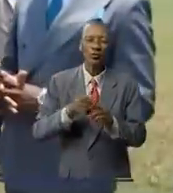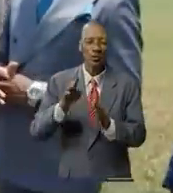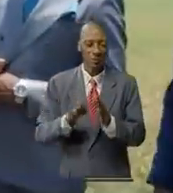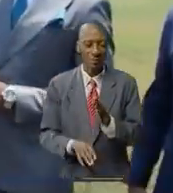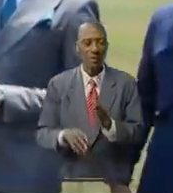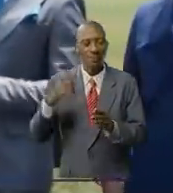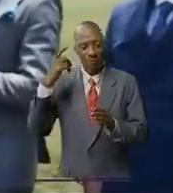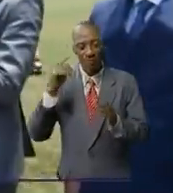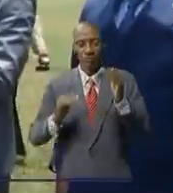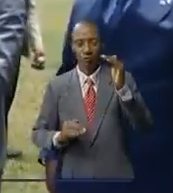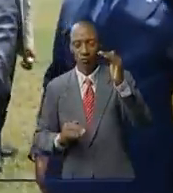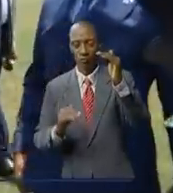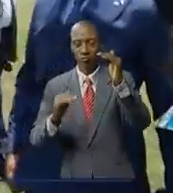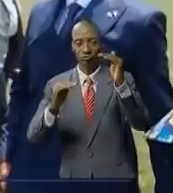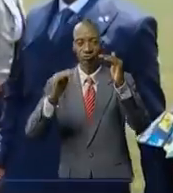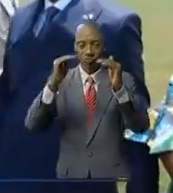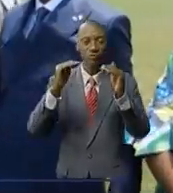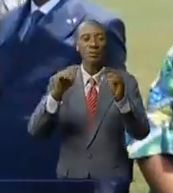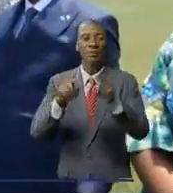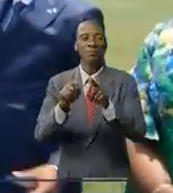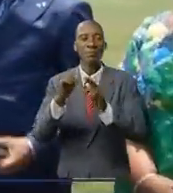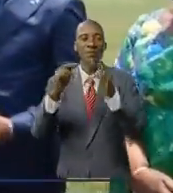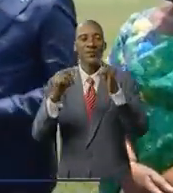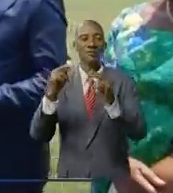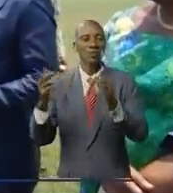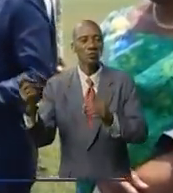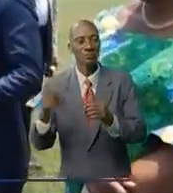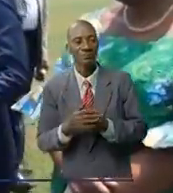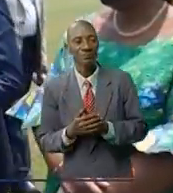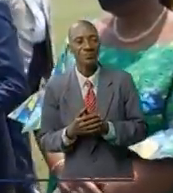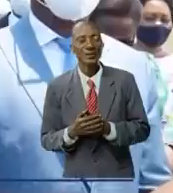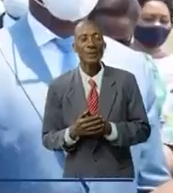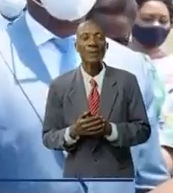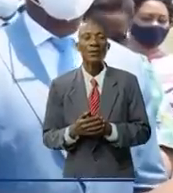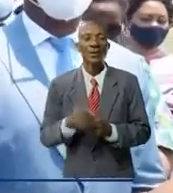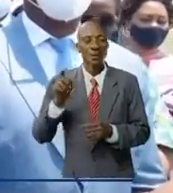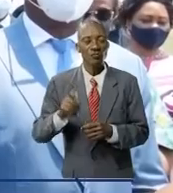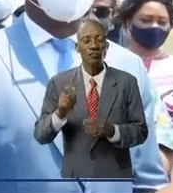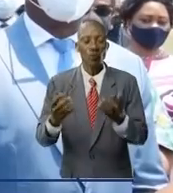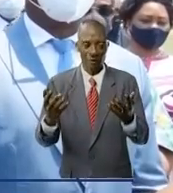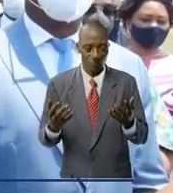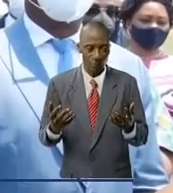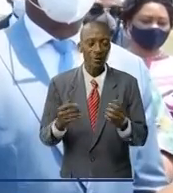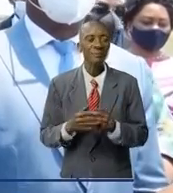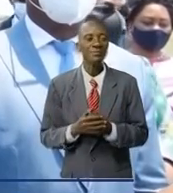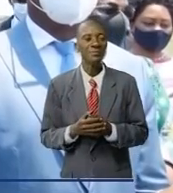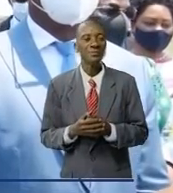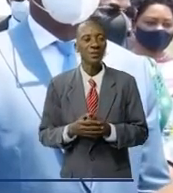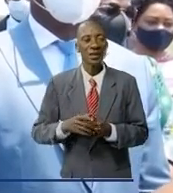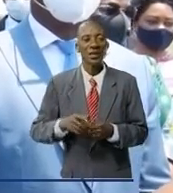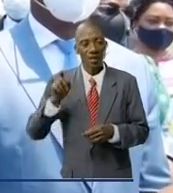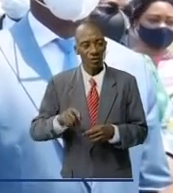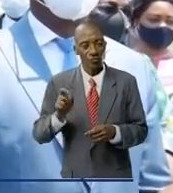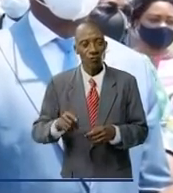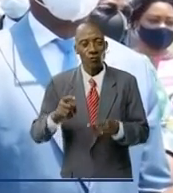qu'ont atteint les autres peuples. Et donc, il s'agit non seulement de la volonté, mais il s'agit aussi de la détermination et